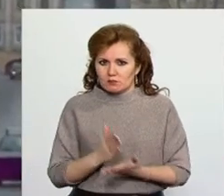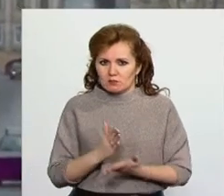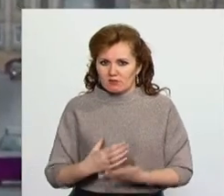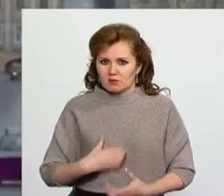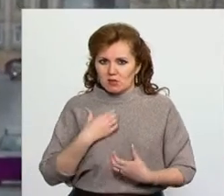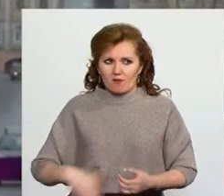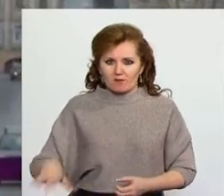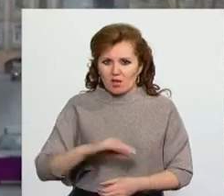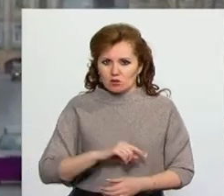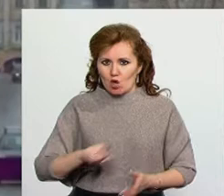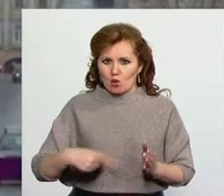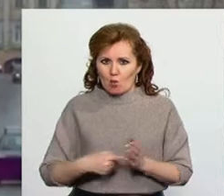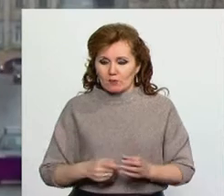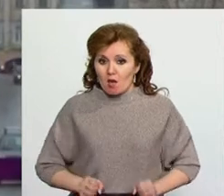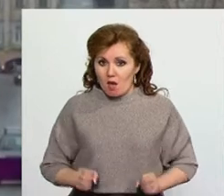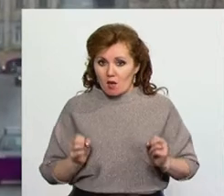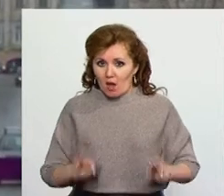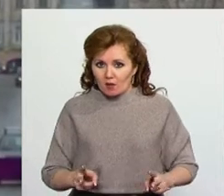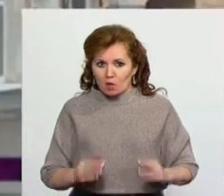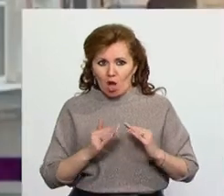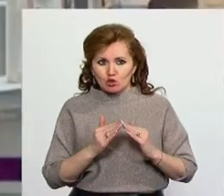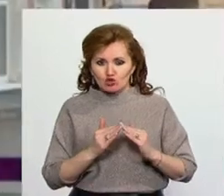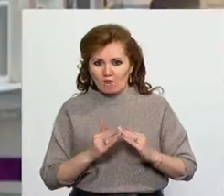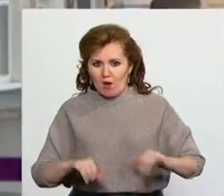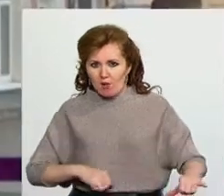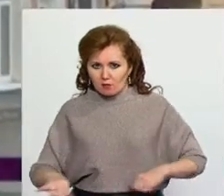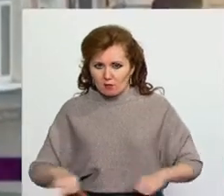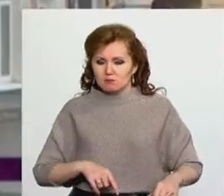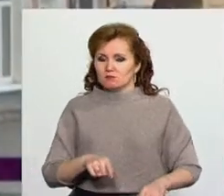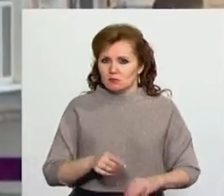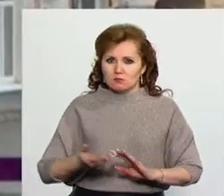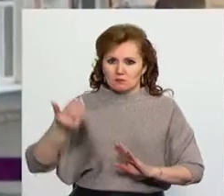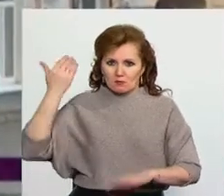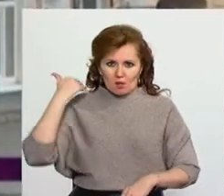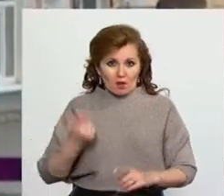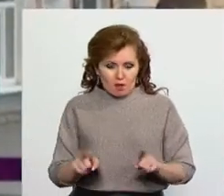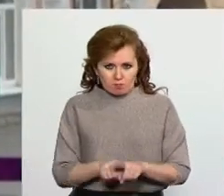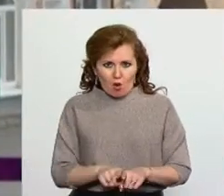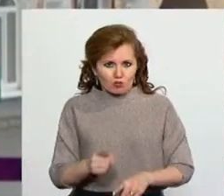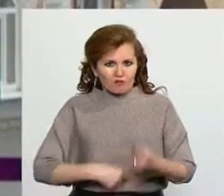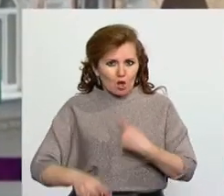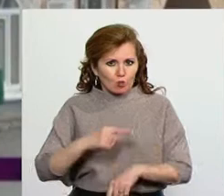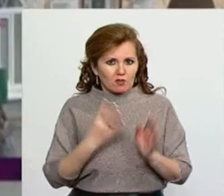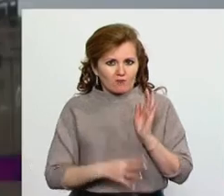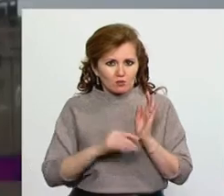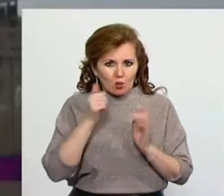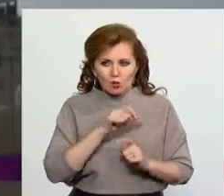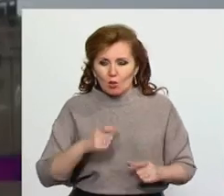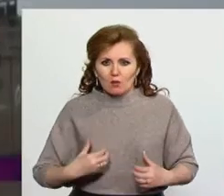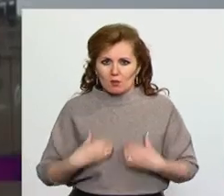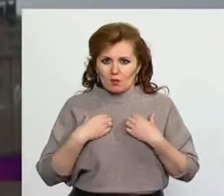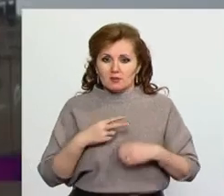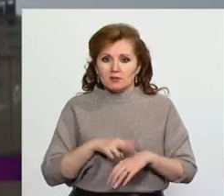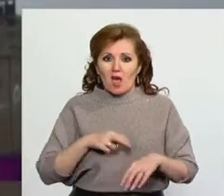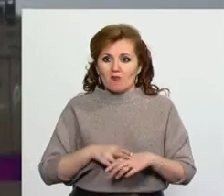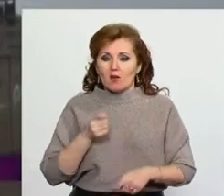Рэкет, крышевание. Казалось, в Сарапул вернулись лихие 90-е. Люди были настолько запуганы, что с заявлением в полицию не пришел